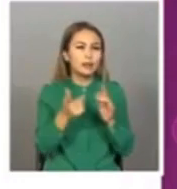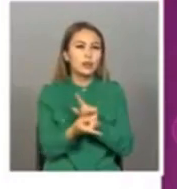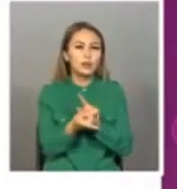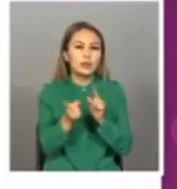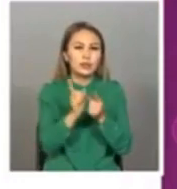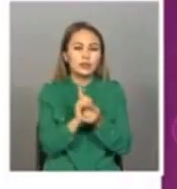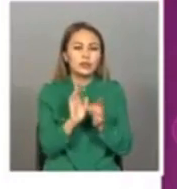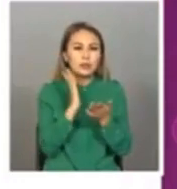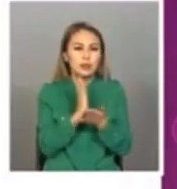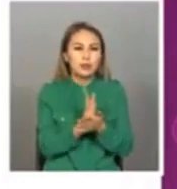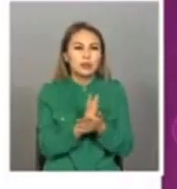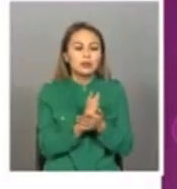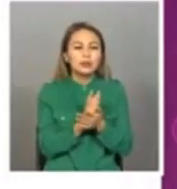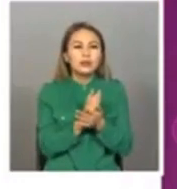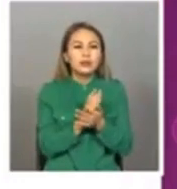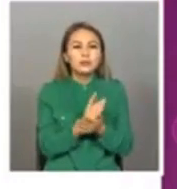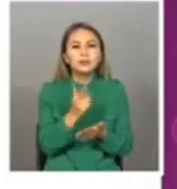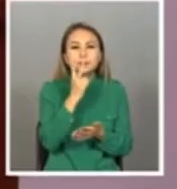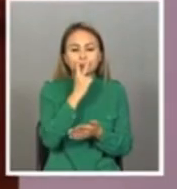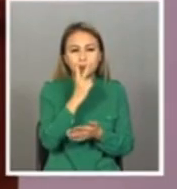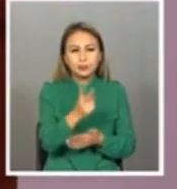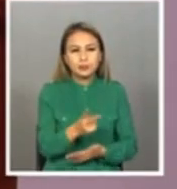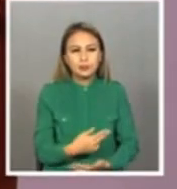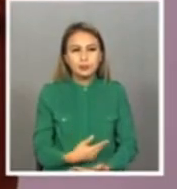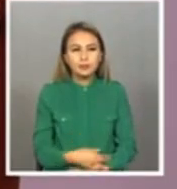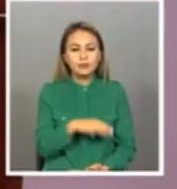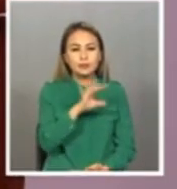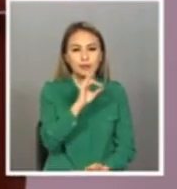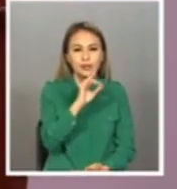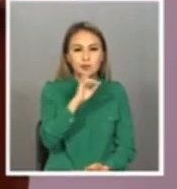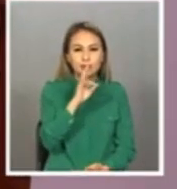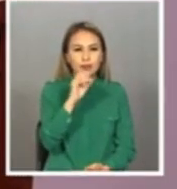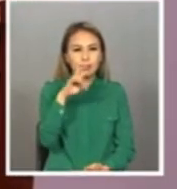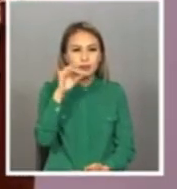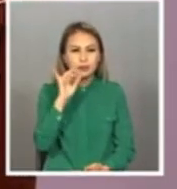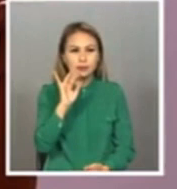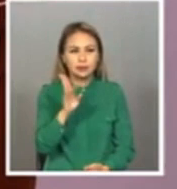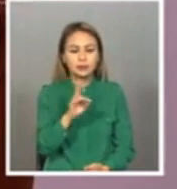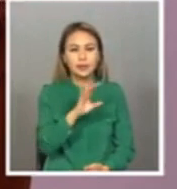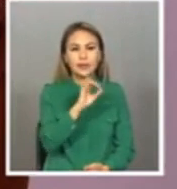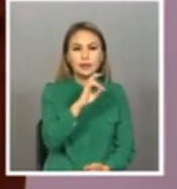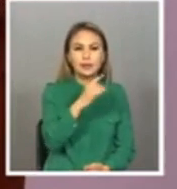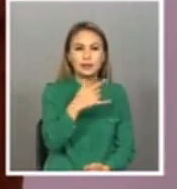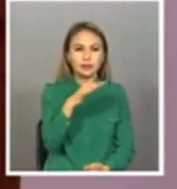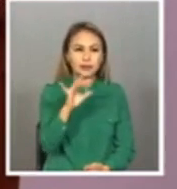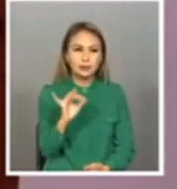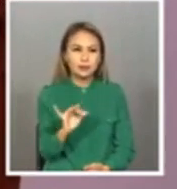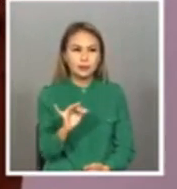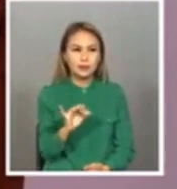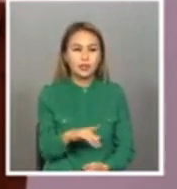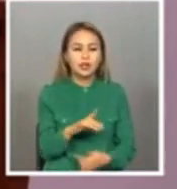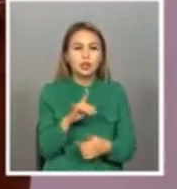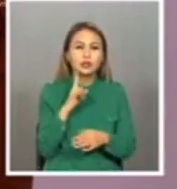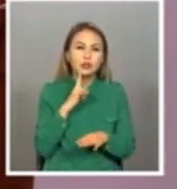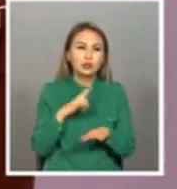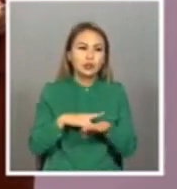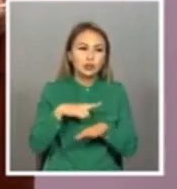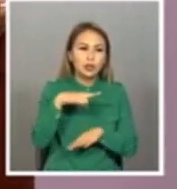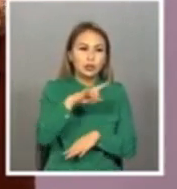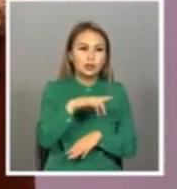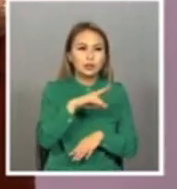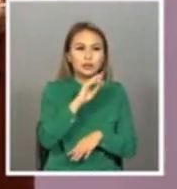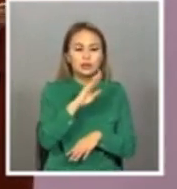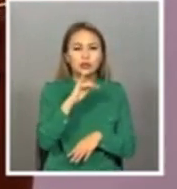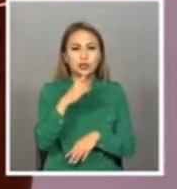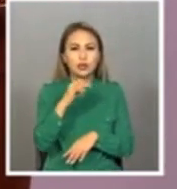екен? Көрейік. Инелік, инелігі. Тігішақ,